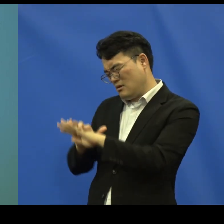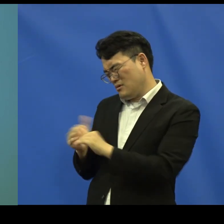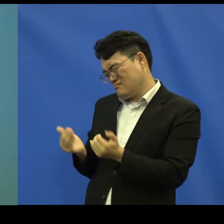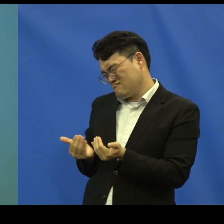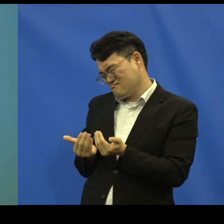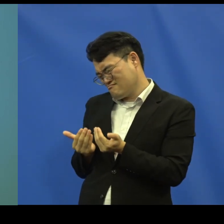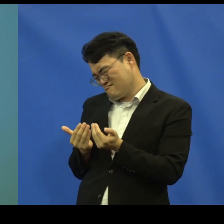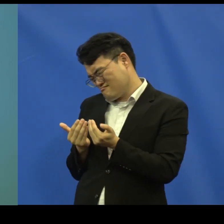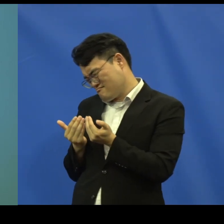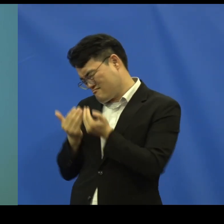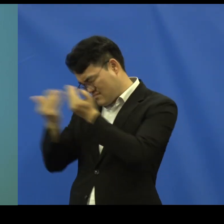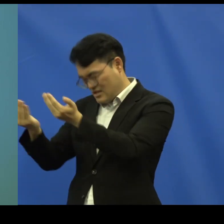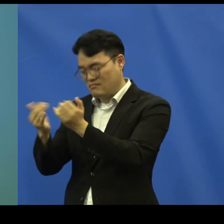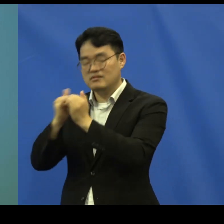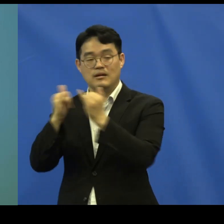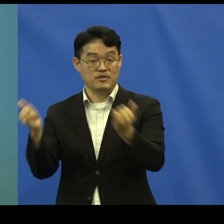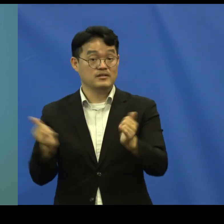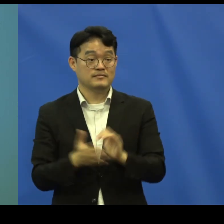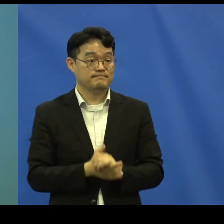돼요.